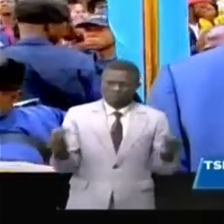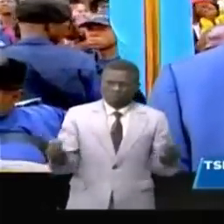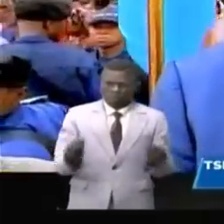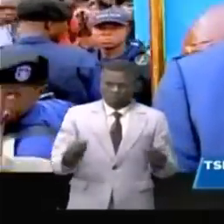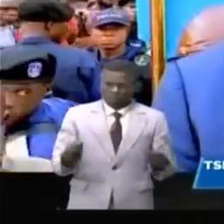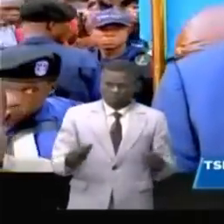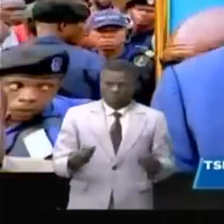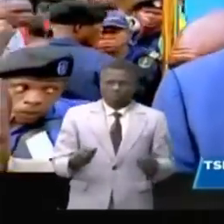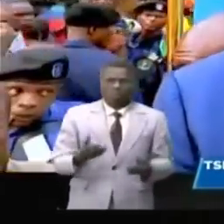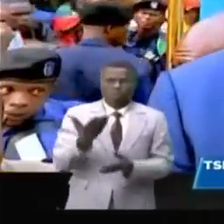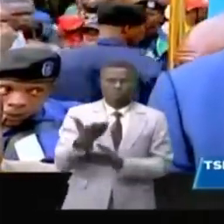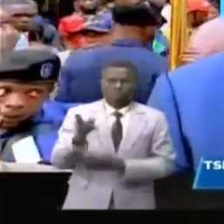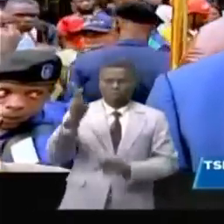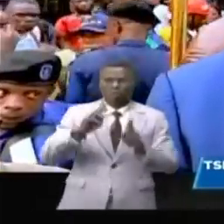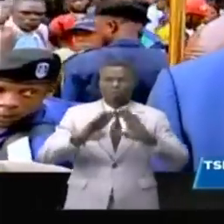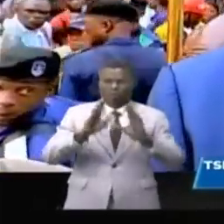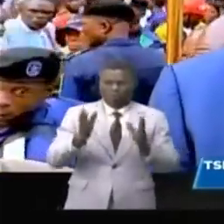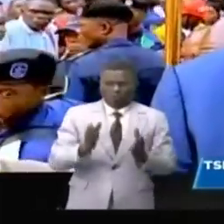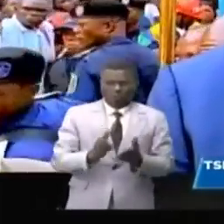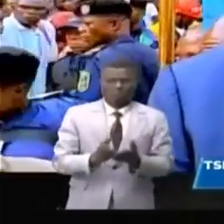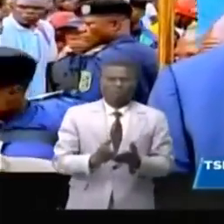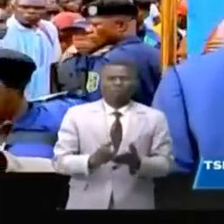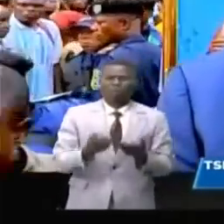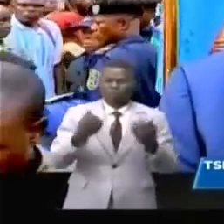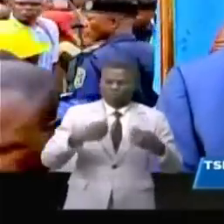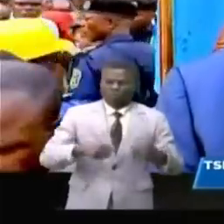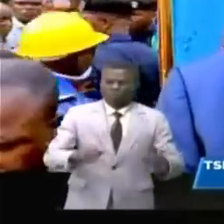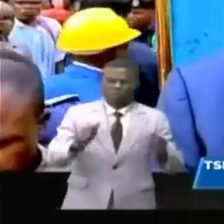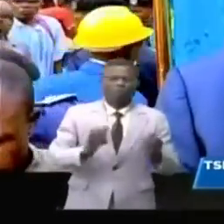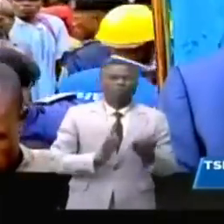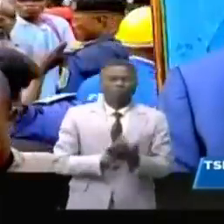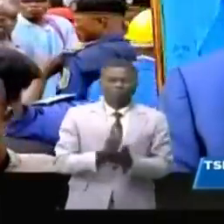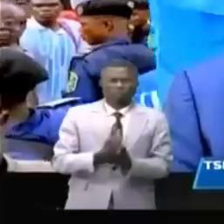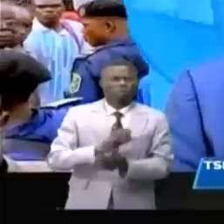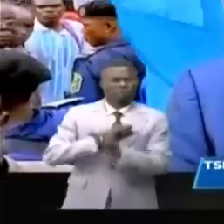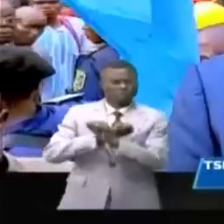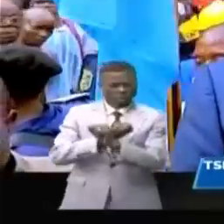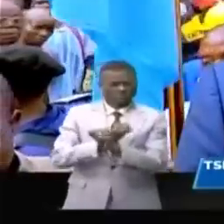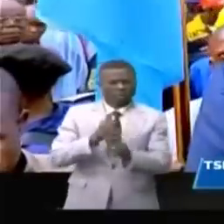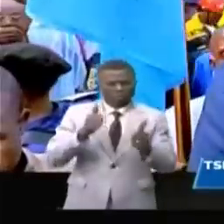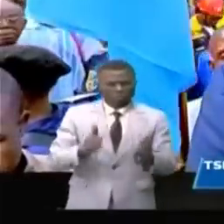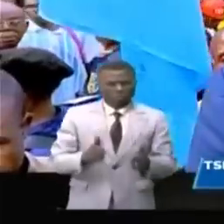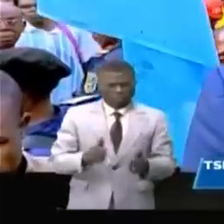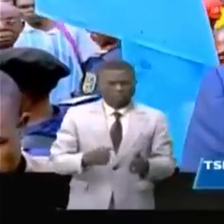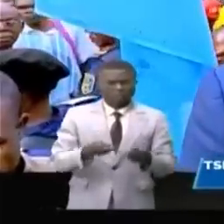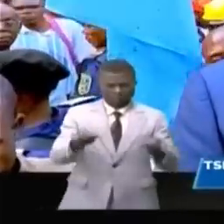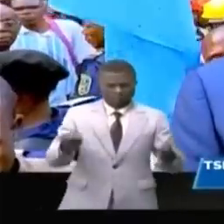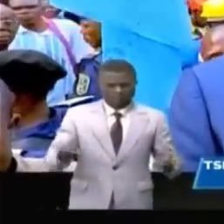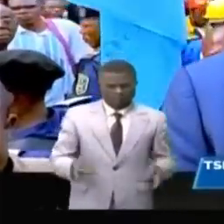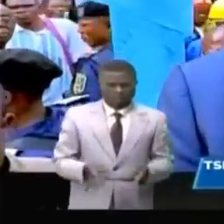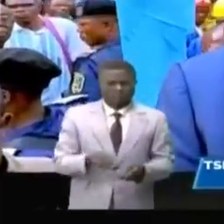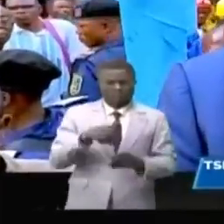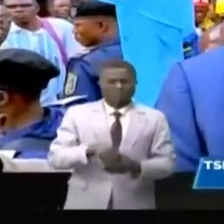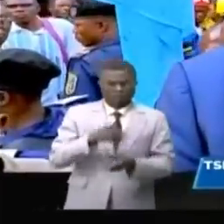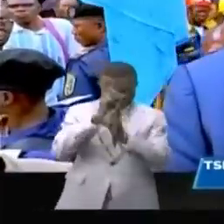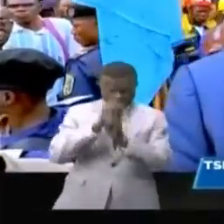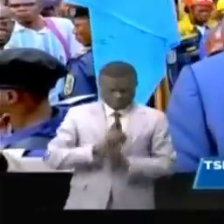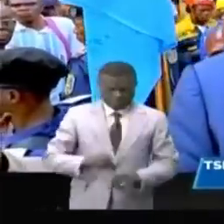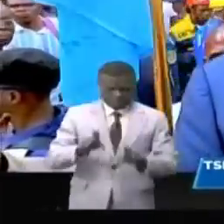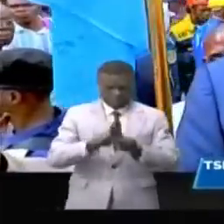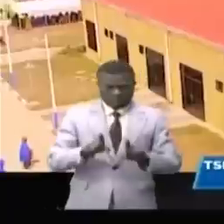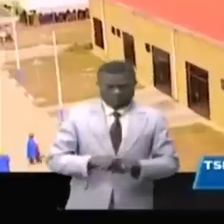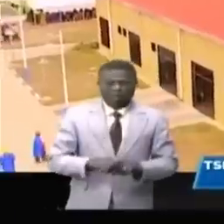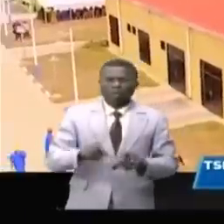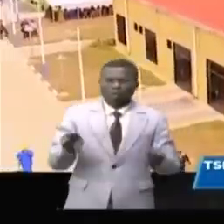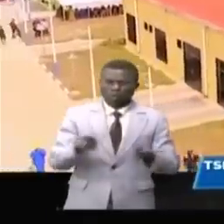été difficile à avoir et il faut donc le protéger dans la dignité et dans la